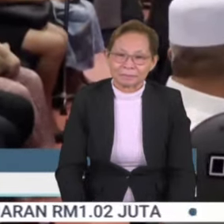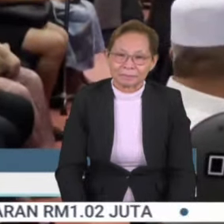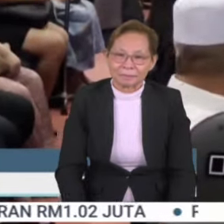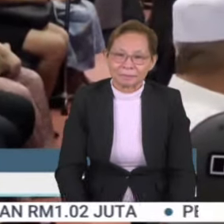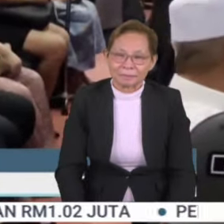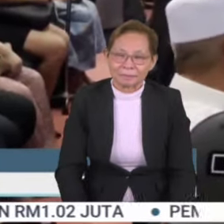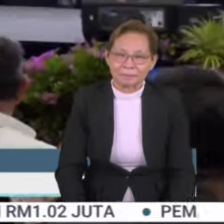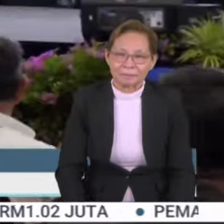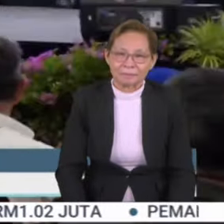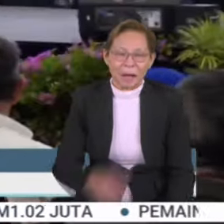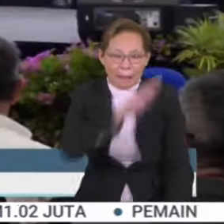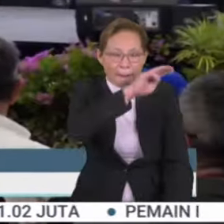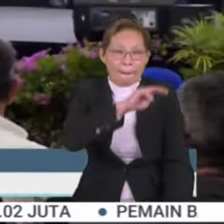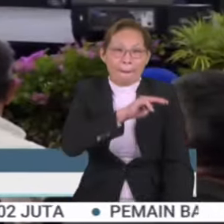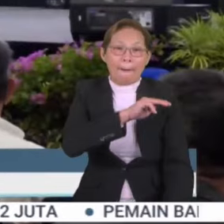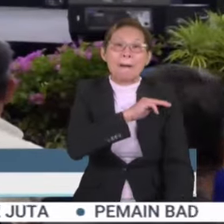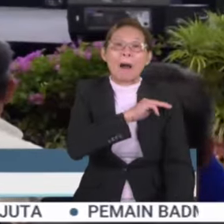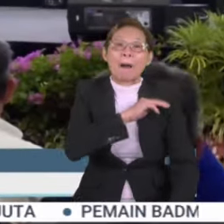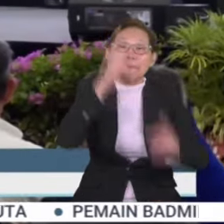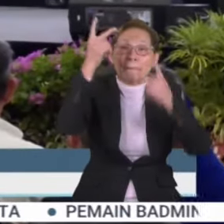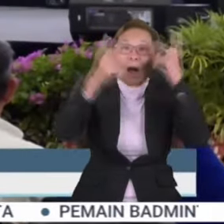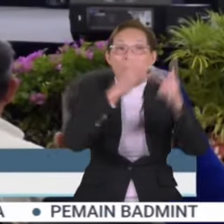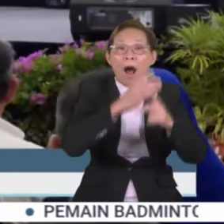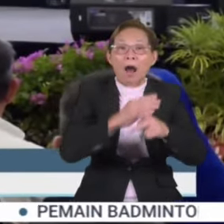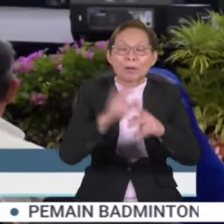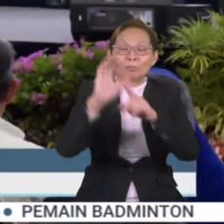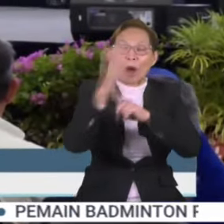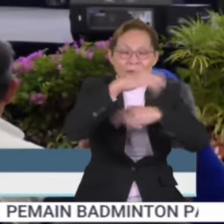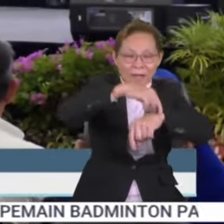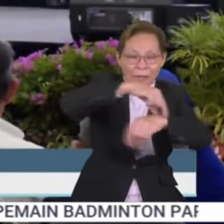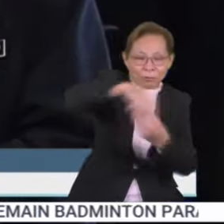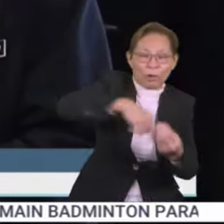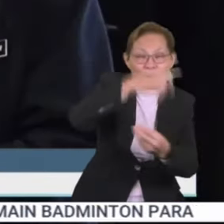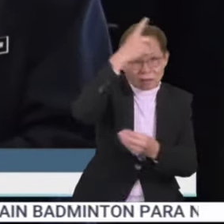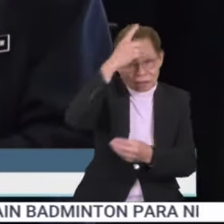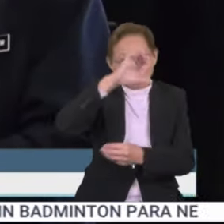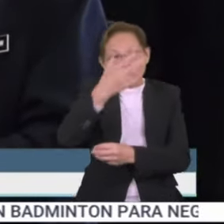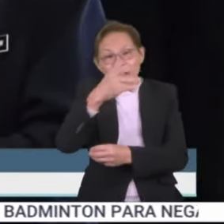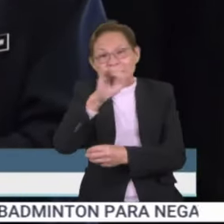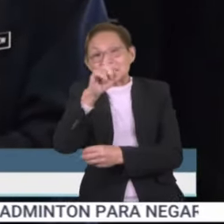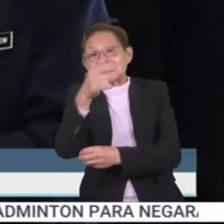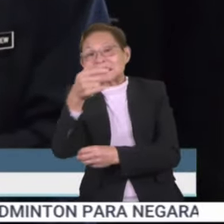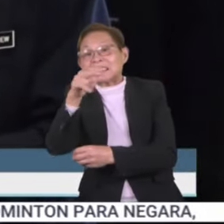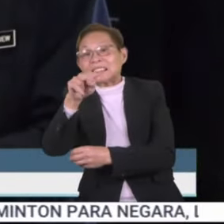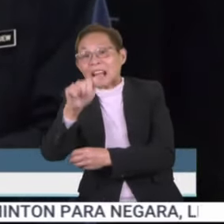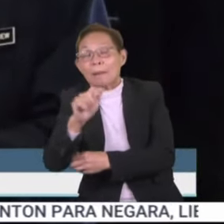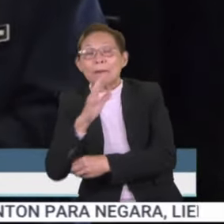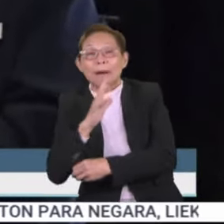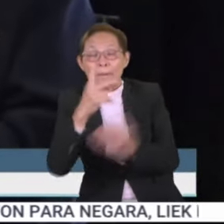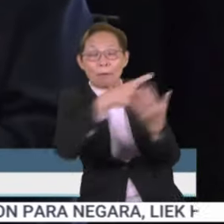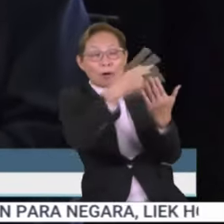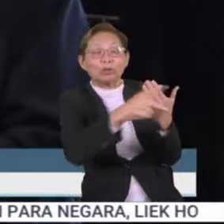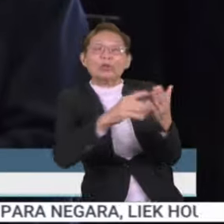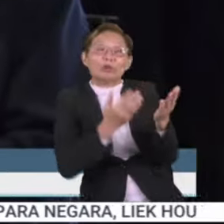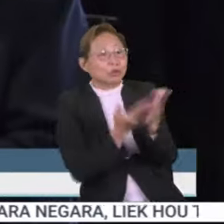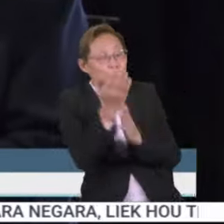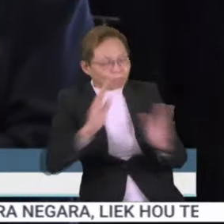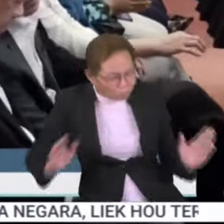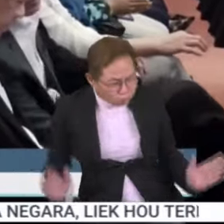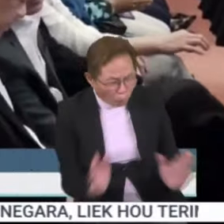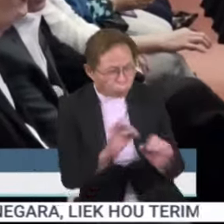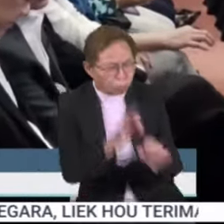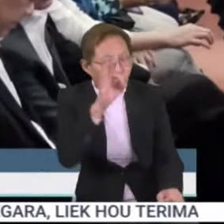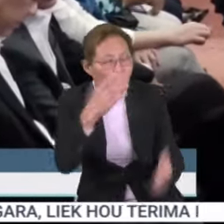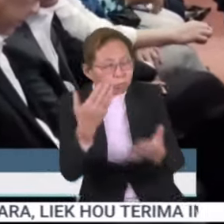fipina menteri pelancongan kebudayaan dan alam sekitar Datuk Kristina Le berkata program ini sekaligus merangsang semangat